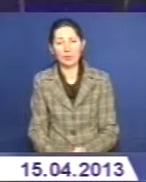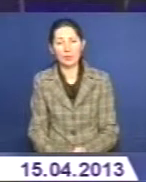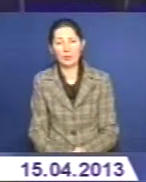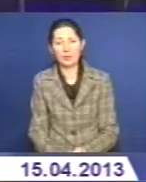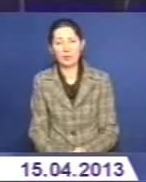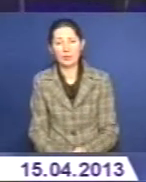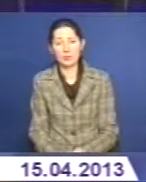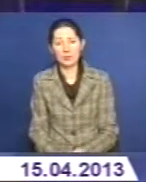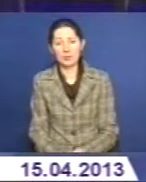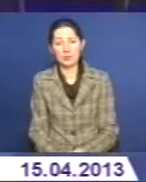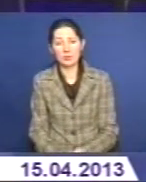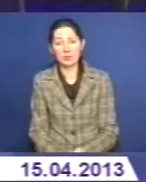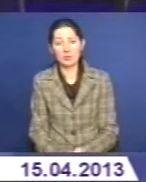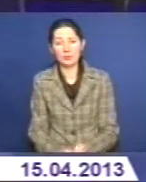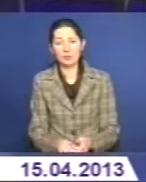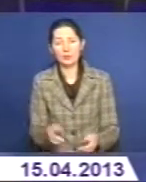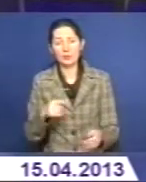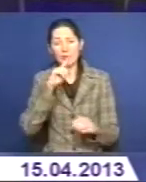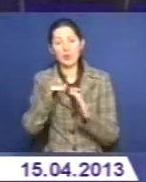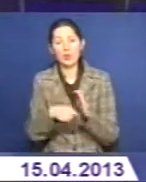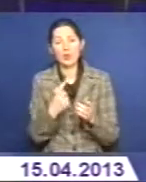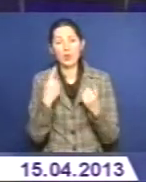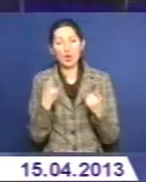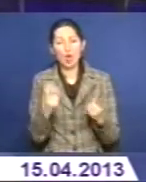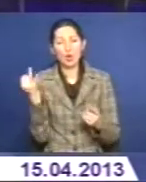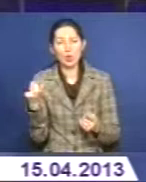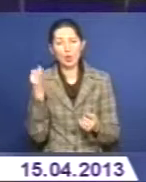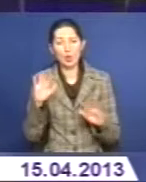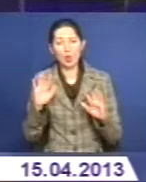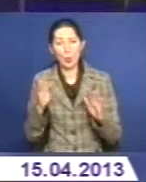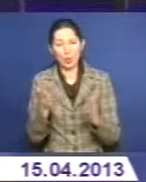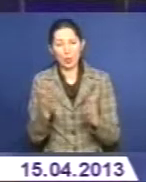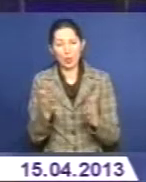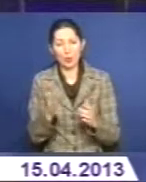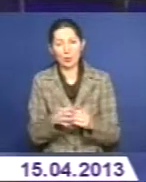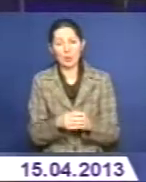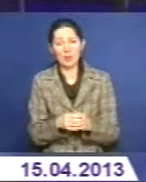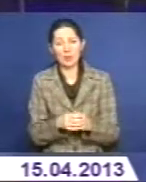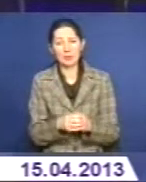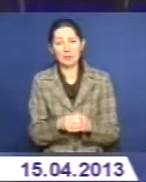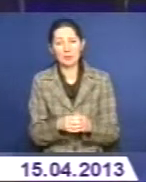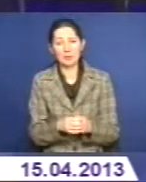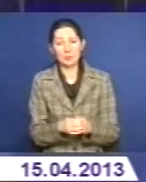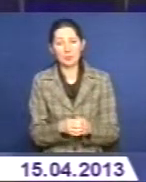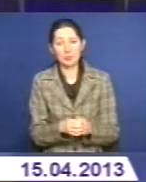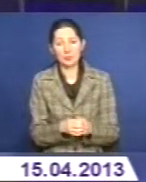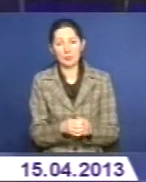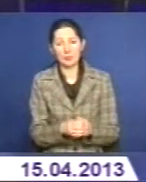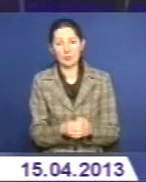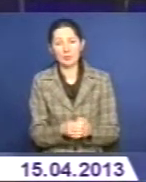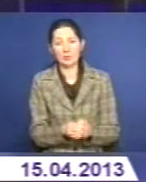не всі знають про ще одну історичну подію, пов'язану з цим днем. У 1540 році руський воєвода Ян